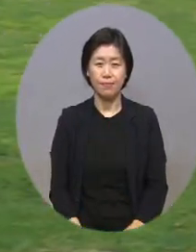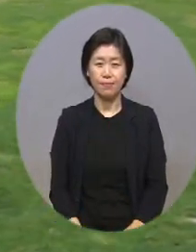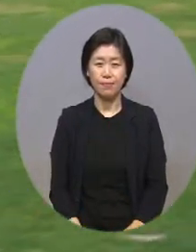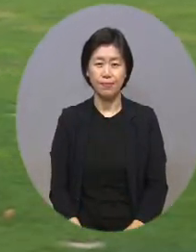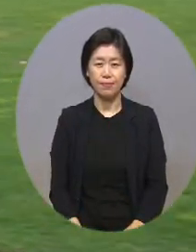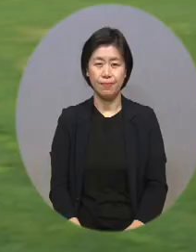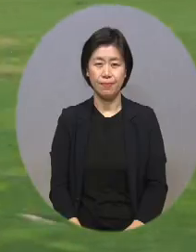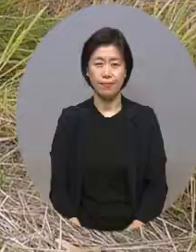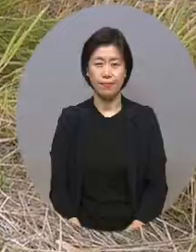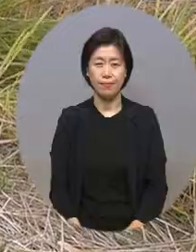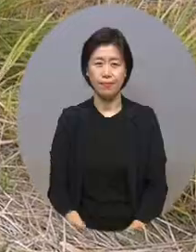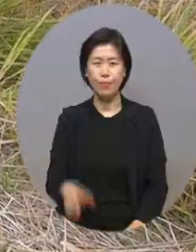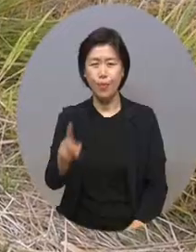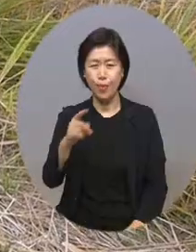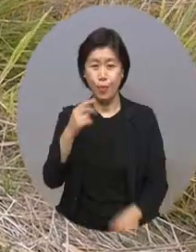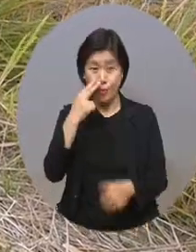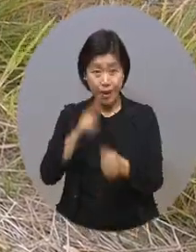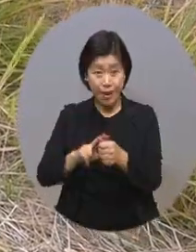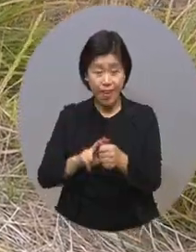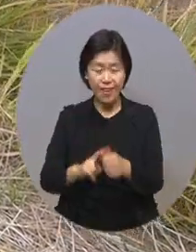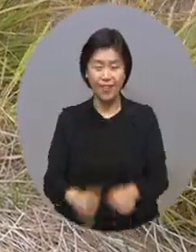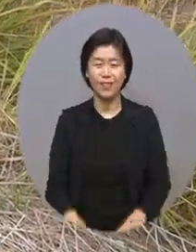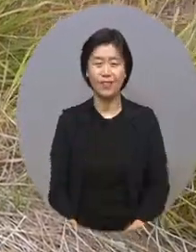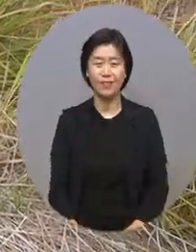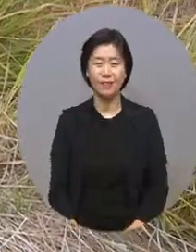뭐 아빠의 도전이냐?